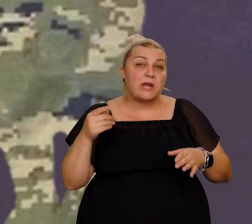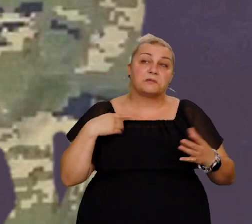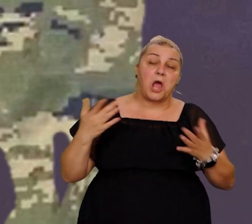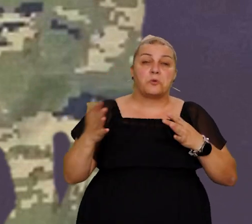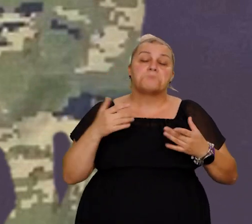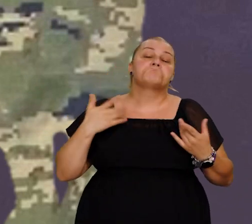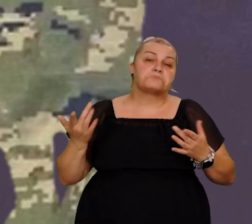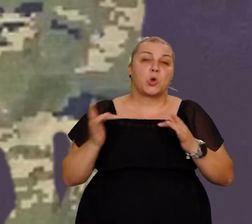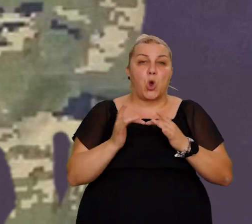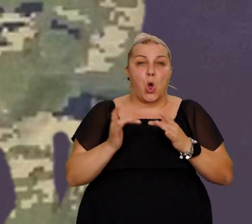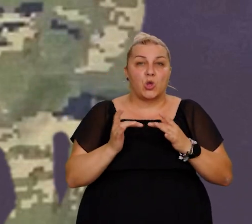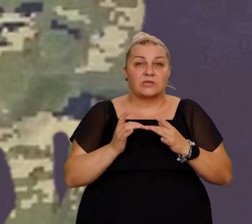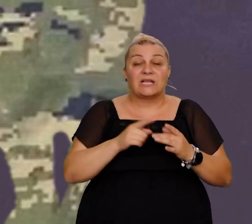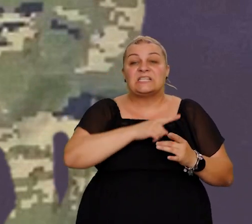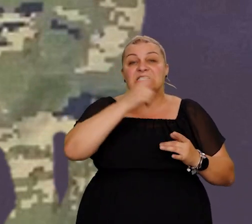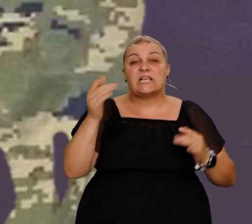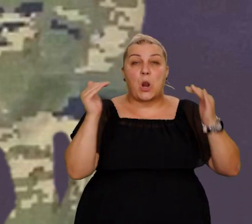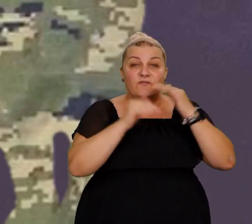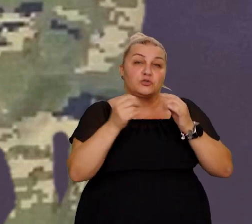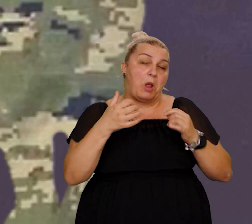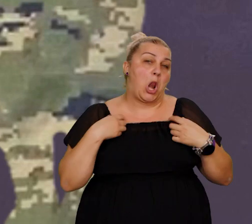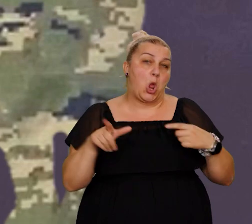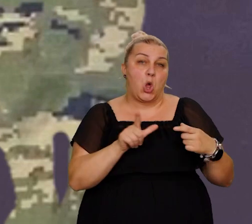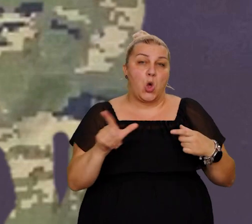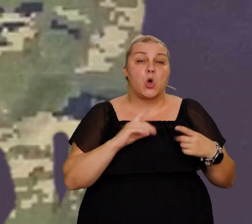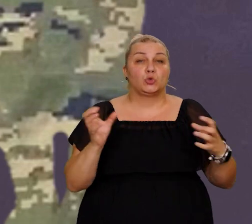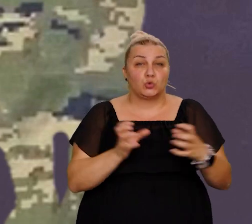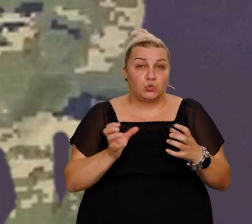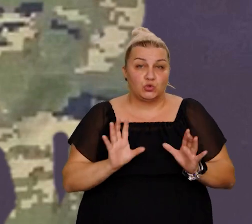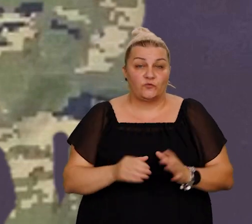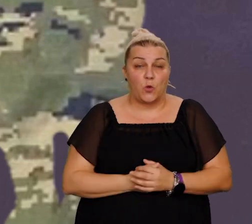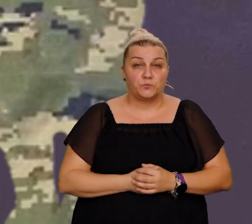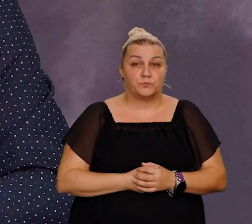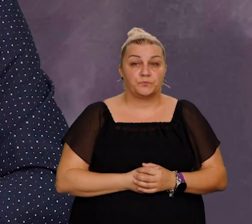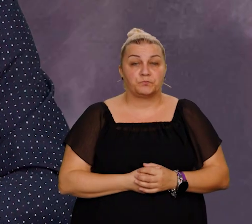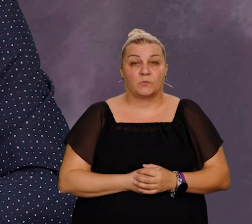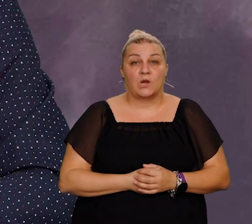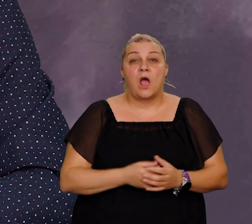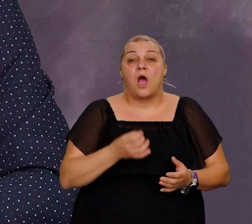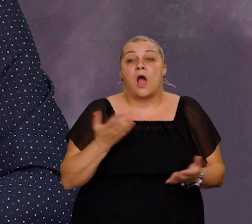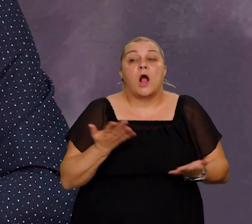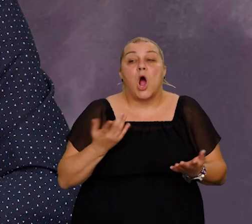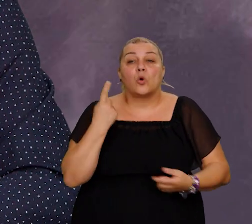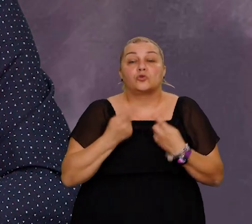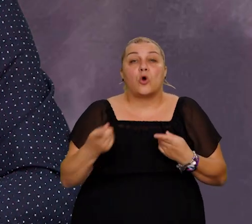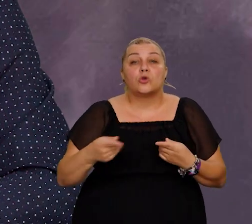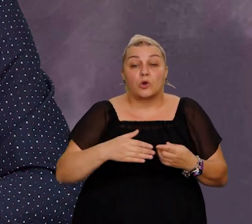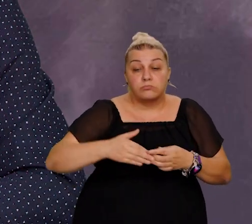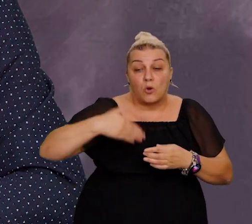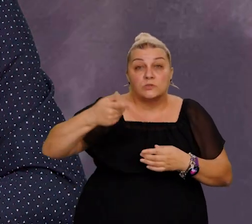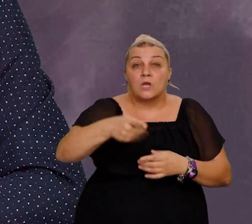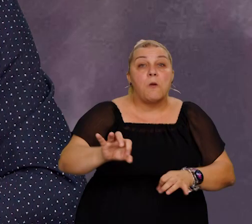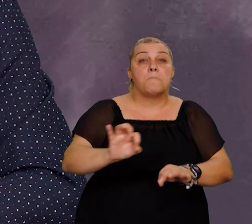tako smo uspostavili kontakt i faktički skoro cijelo večer se malo i družili, intenzivnije. Kako je kadar došao do pogibije Josipa